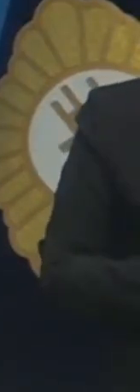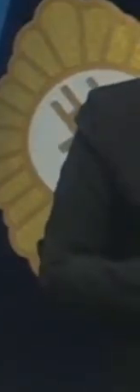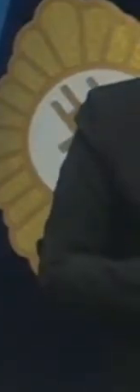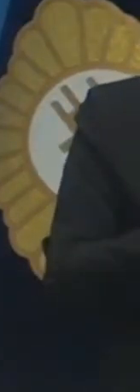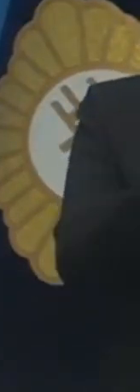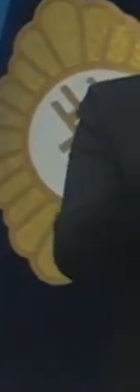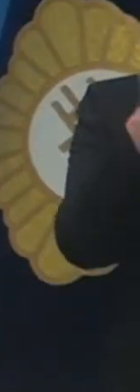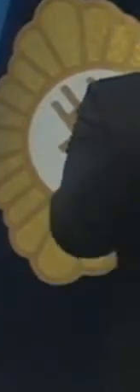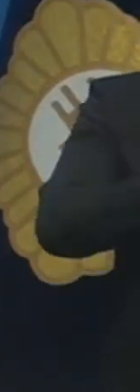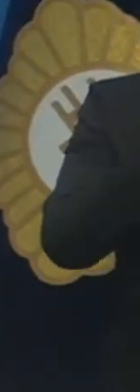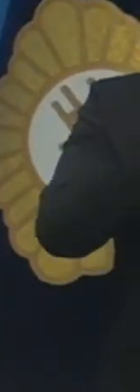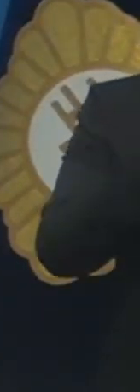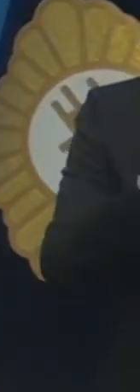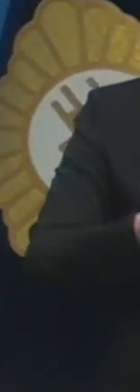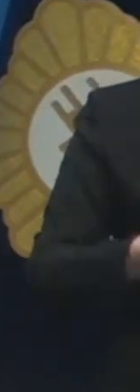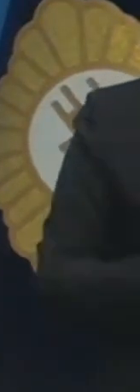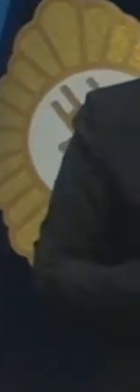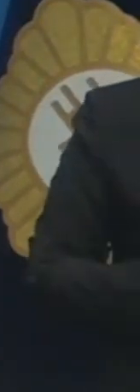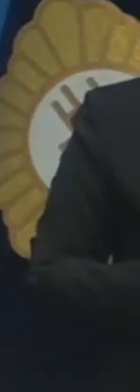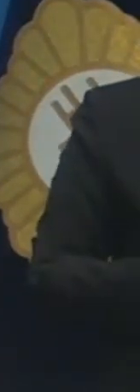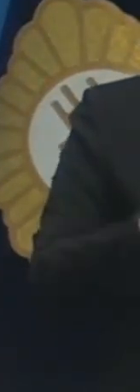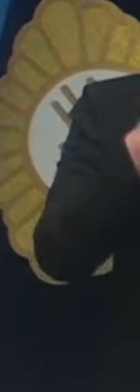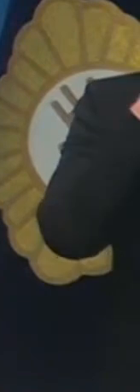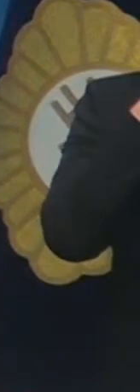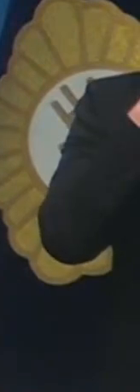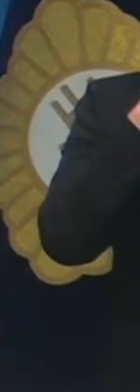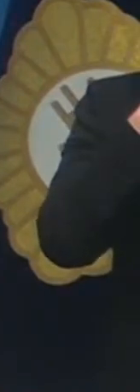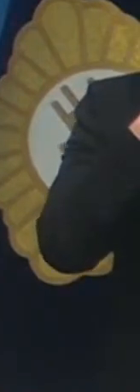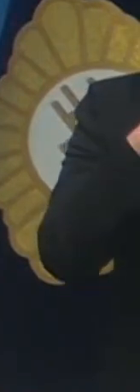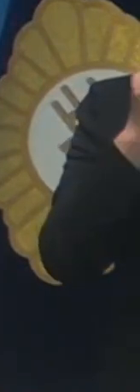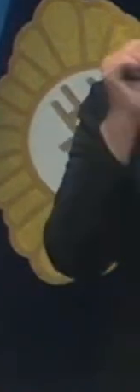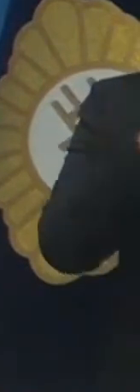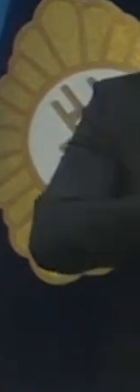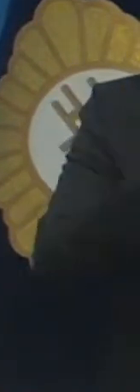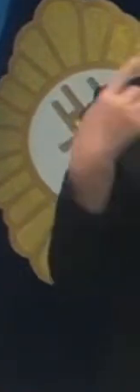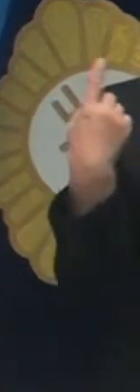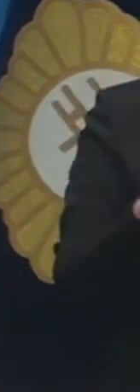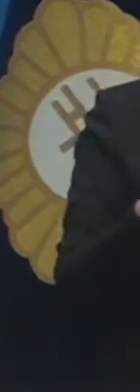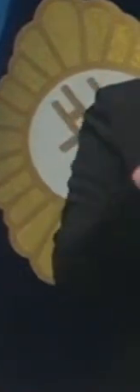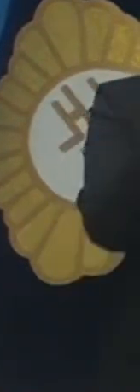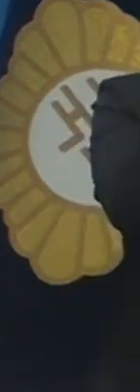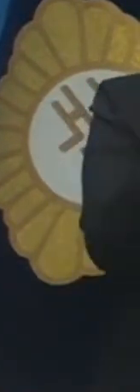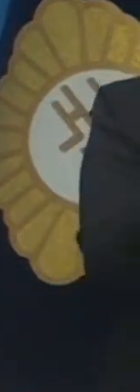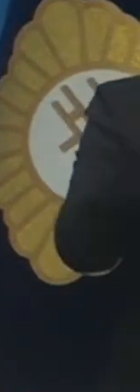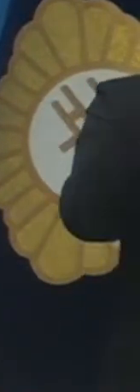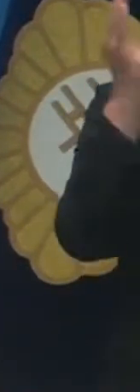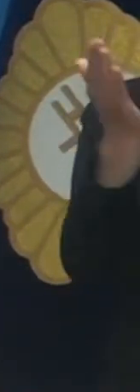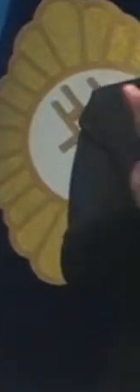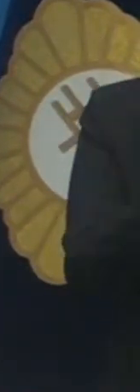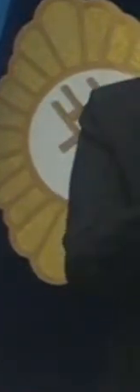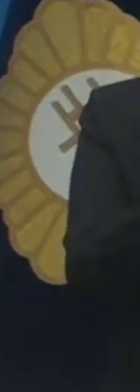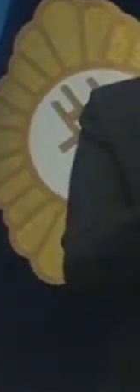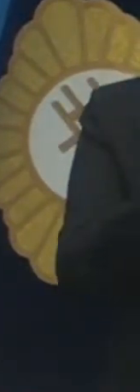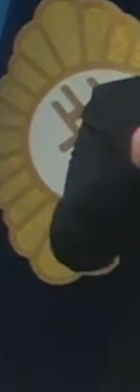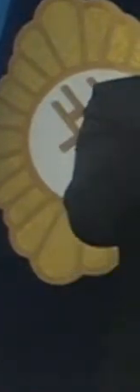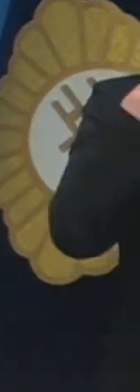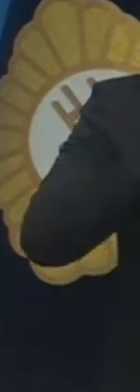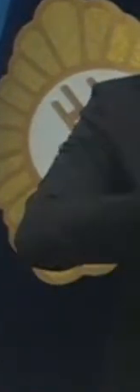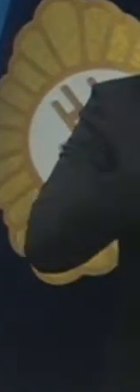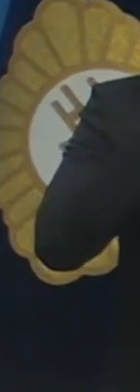이를 무너뜨리는 것은 학문을 죽이는 일이며 사회 전체의